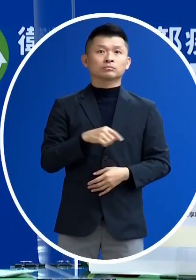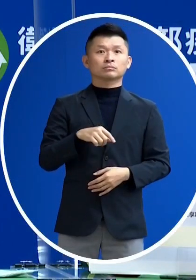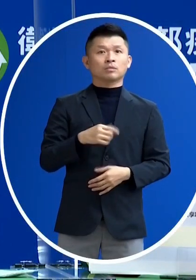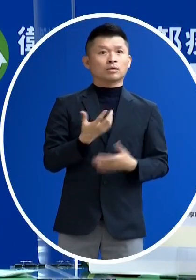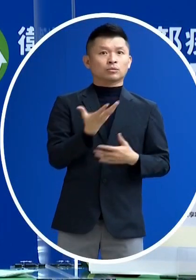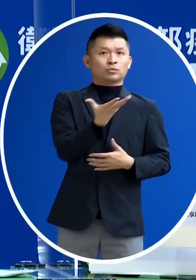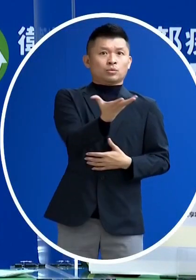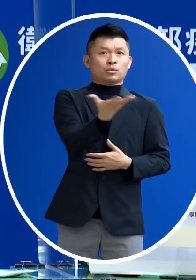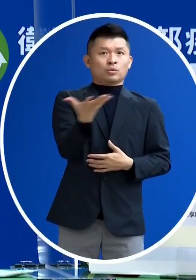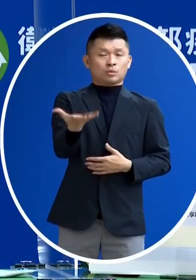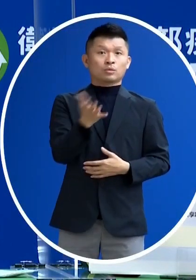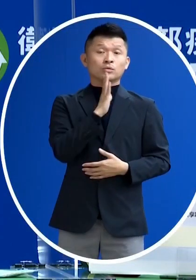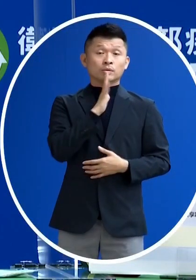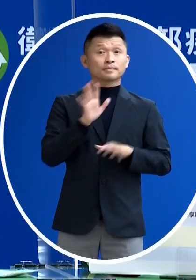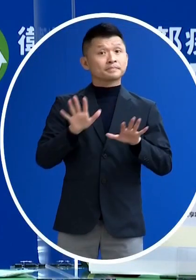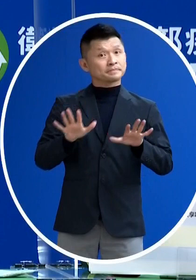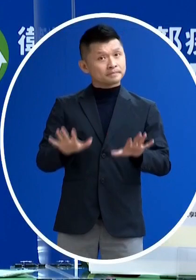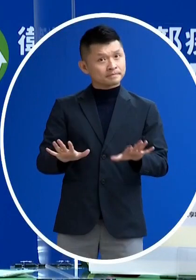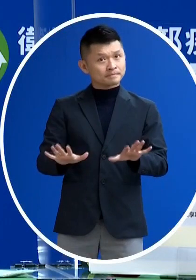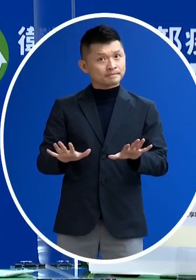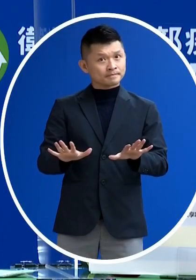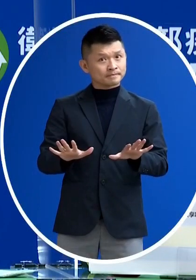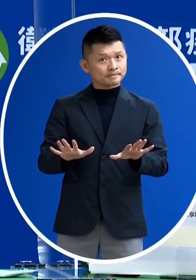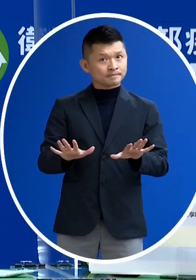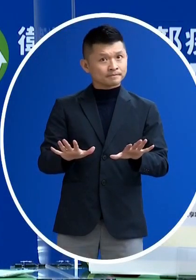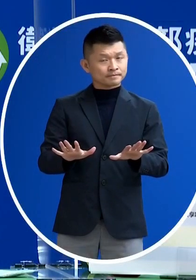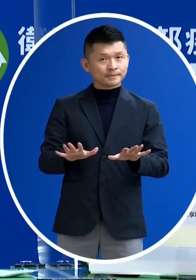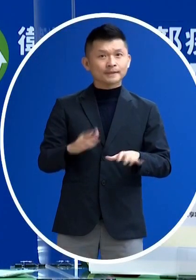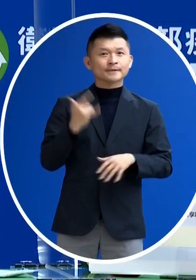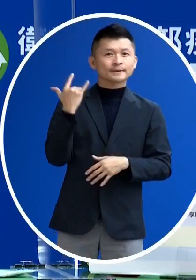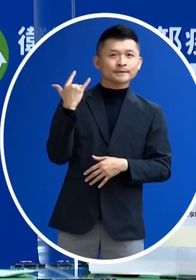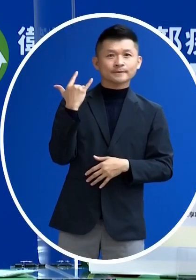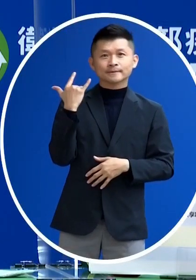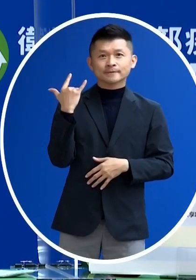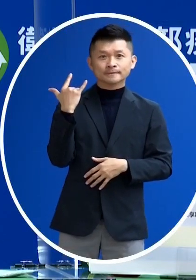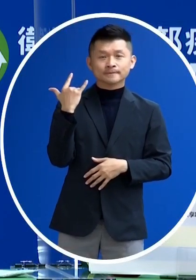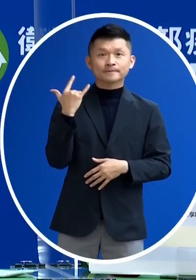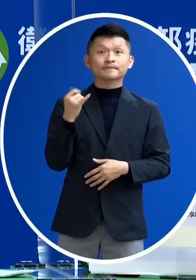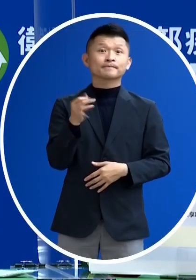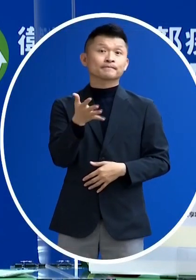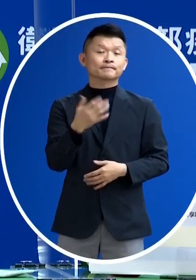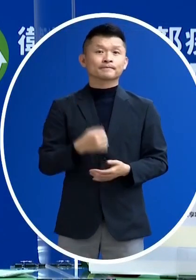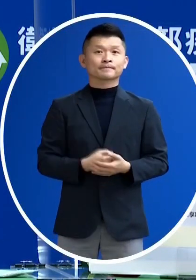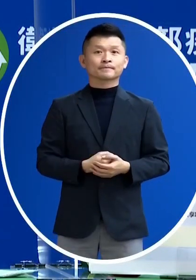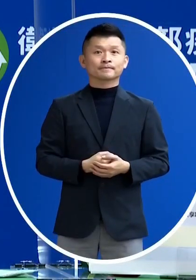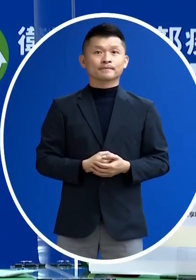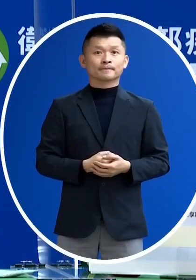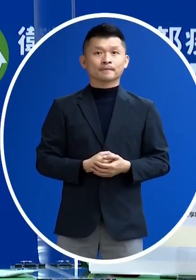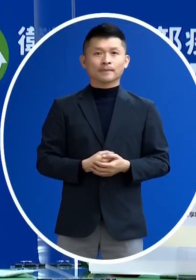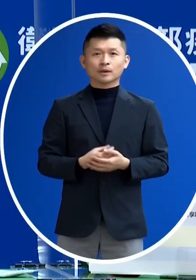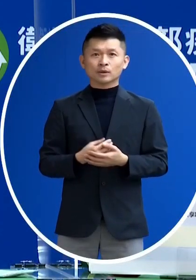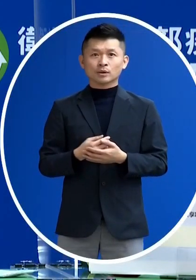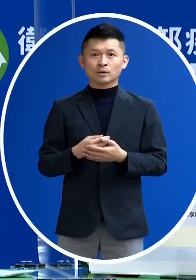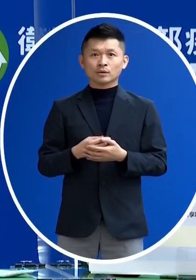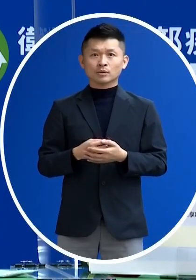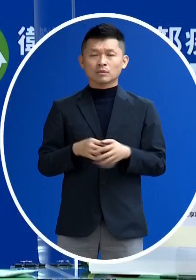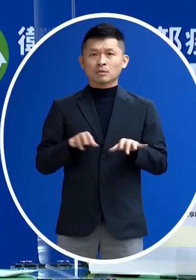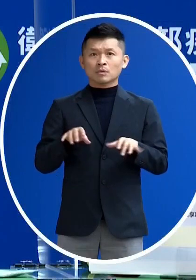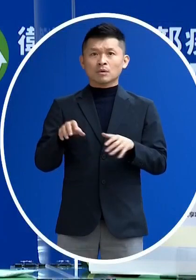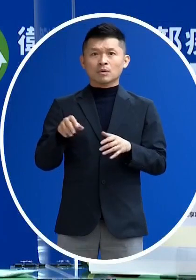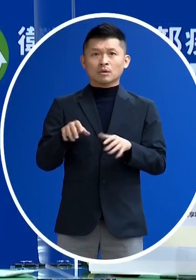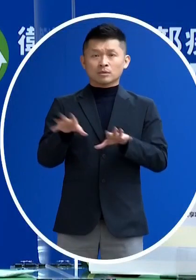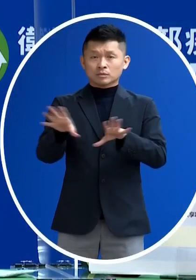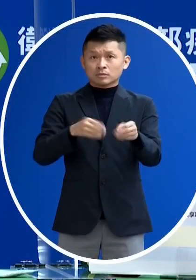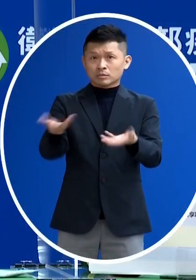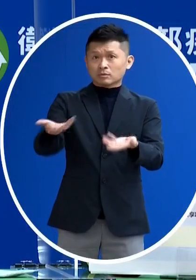那今天可能呢，可能现在是做32,200了，因为还有一些可能还有一些零星还没有报上来的，所以